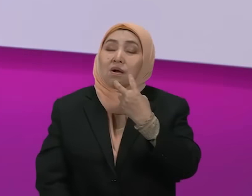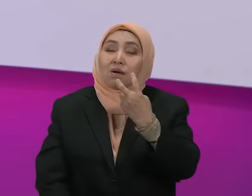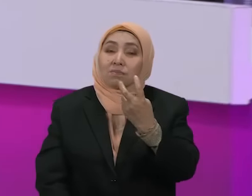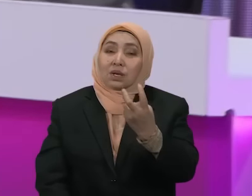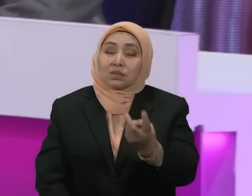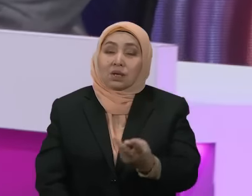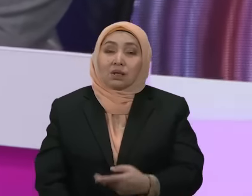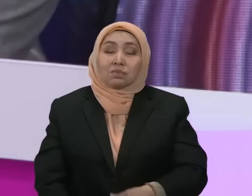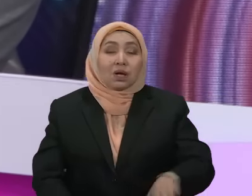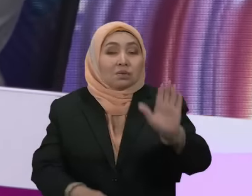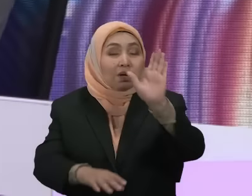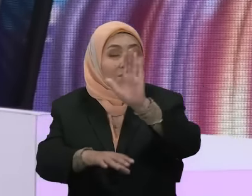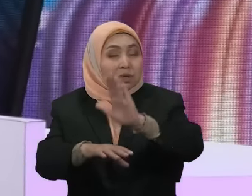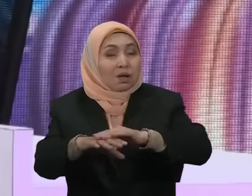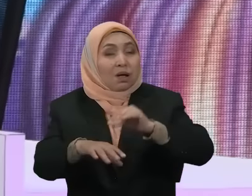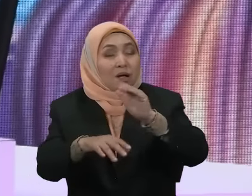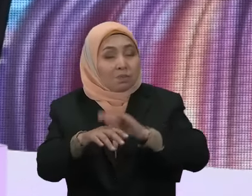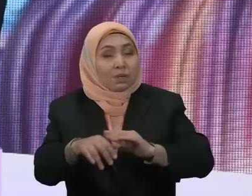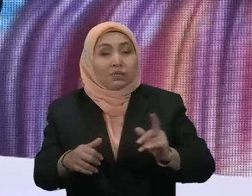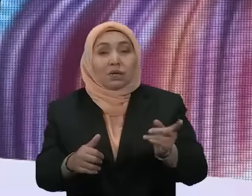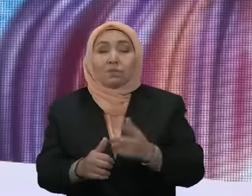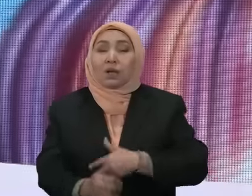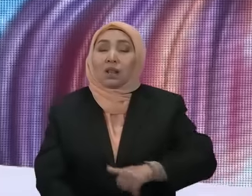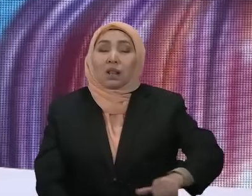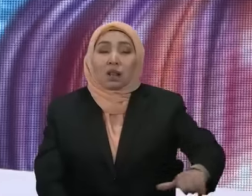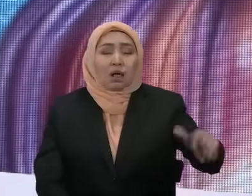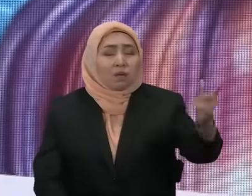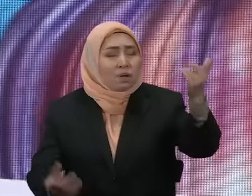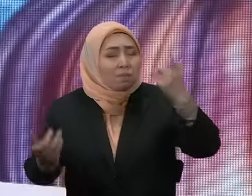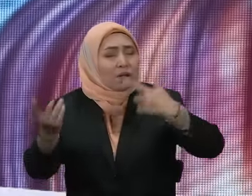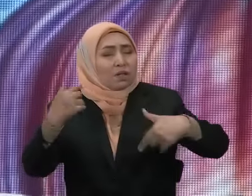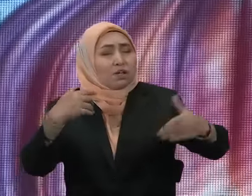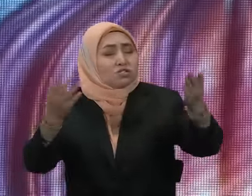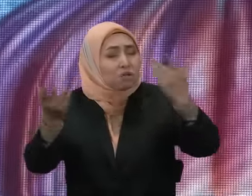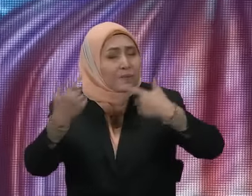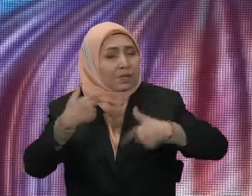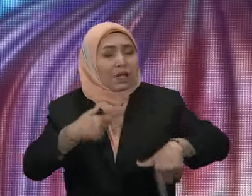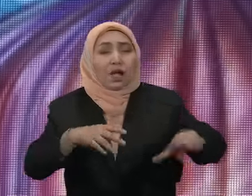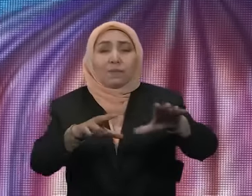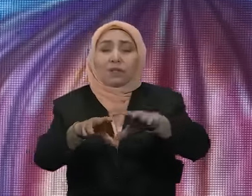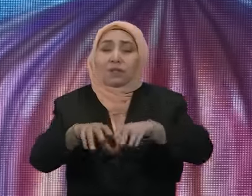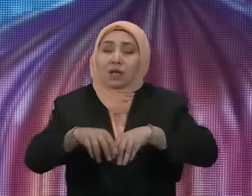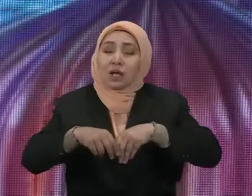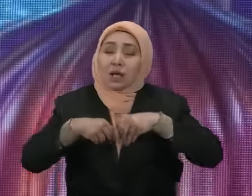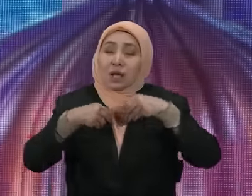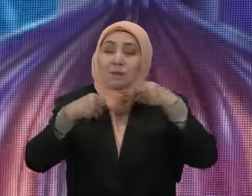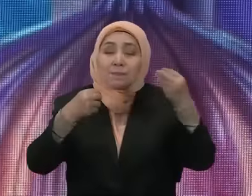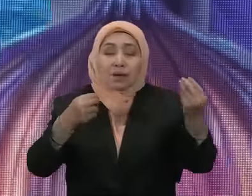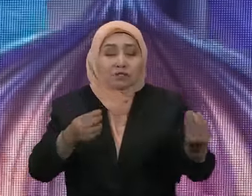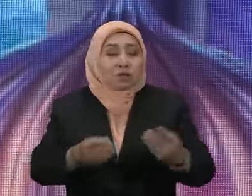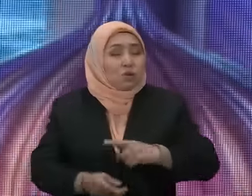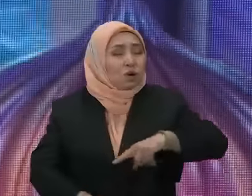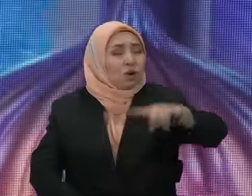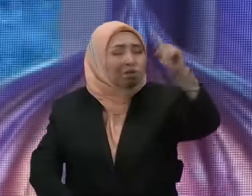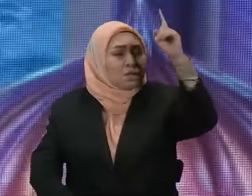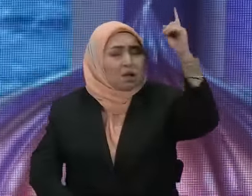panggilan bergema, labbaik Allahumma labbaik, labbaik